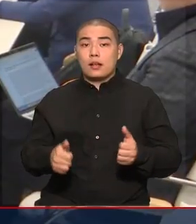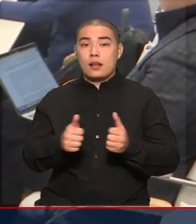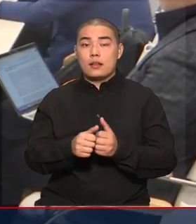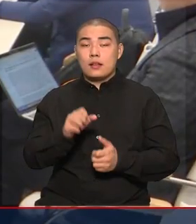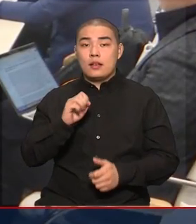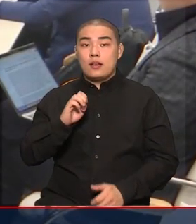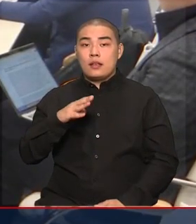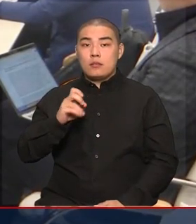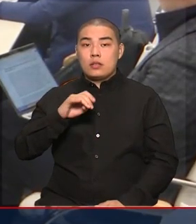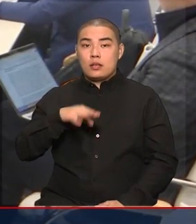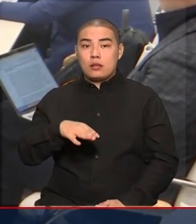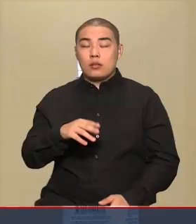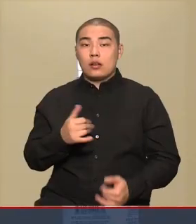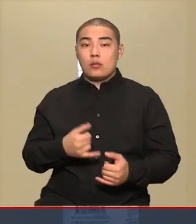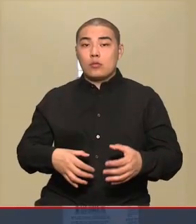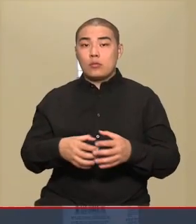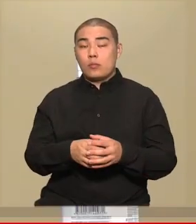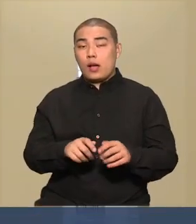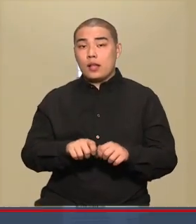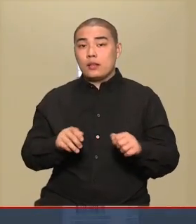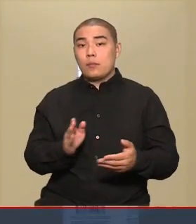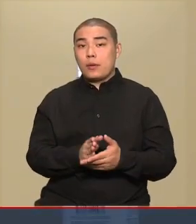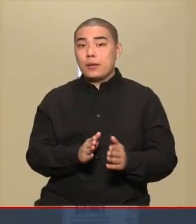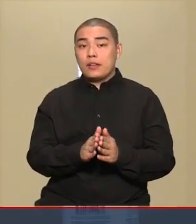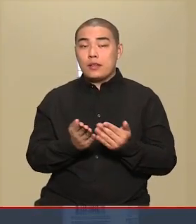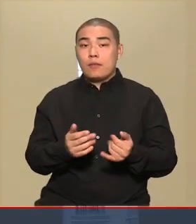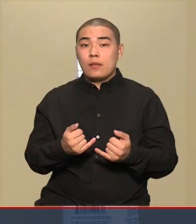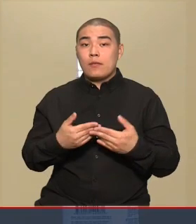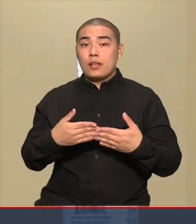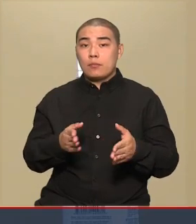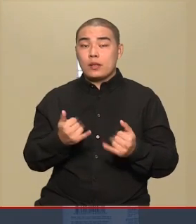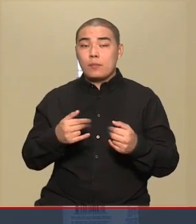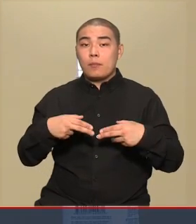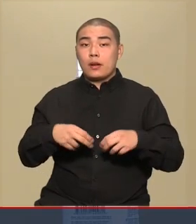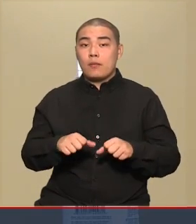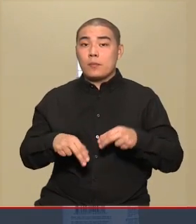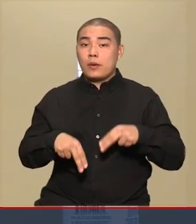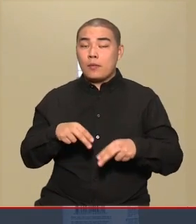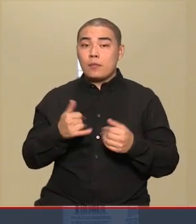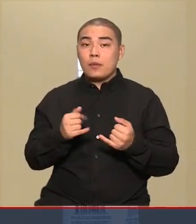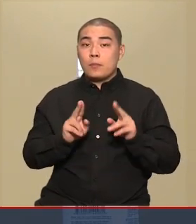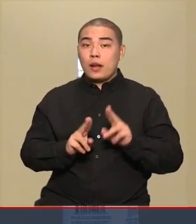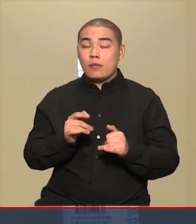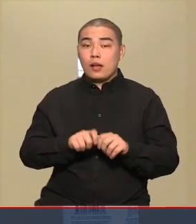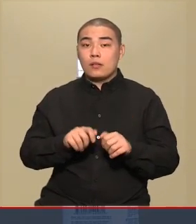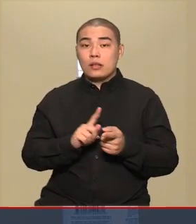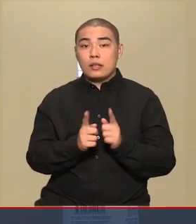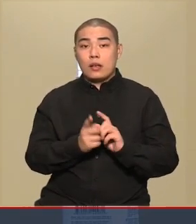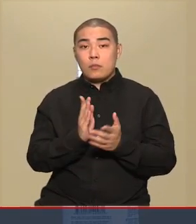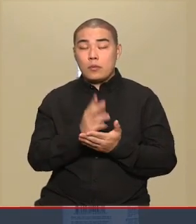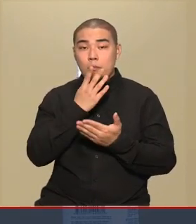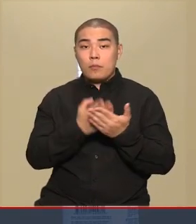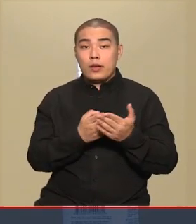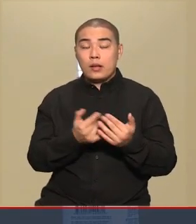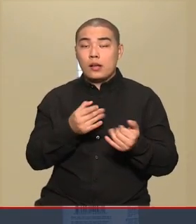әдебиет клубын ашып отырмыз. Кітап шығару ережесі өзгертілетін болады. Біз қазір оны